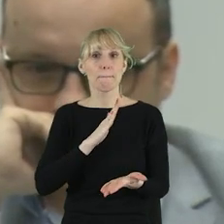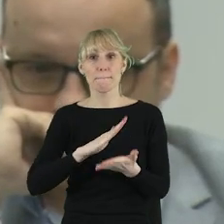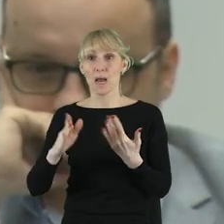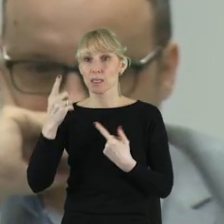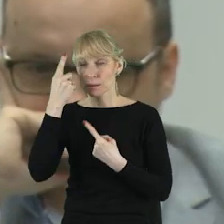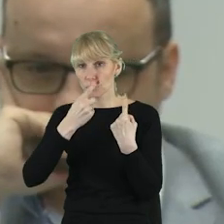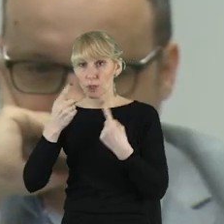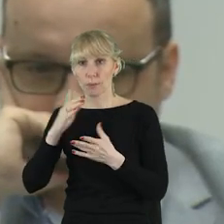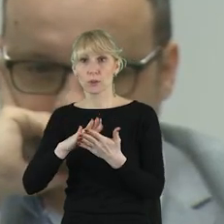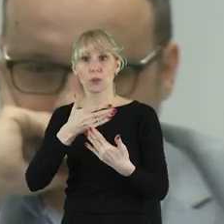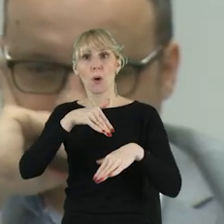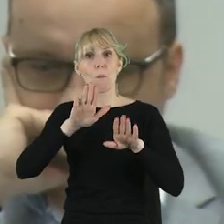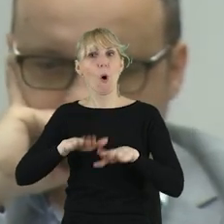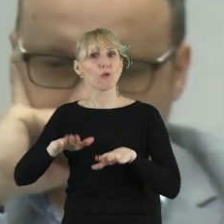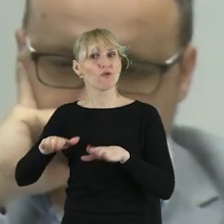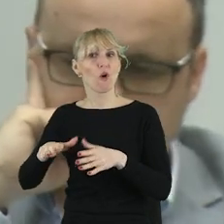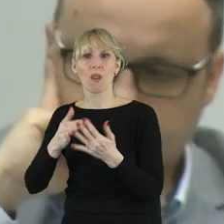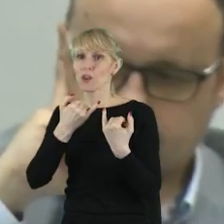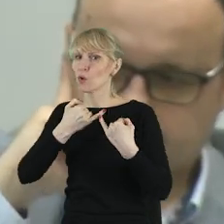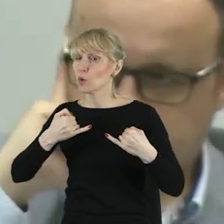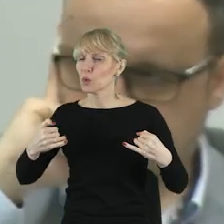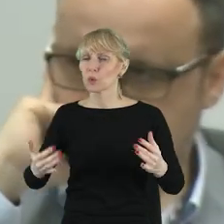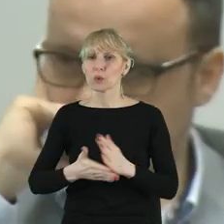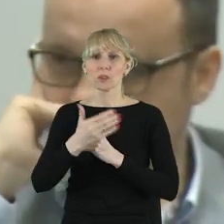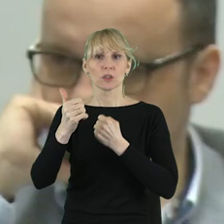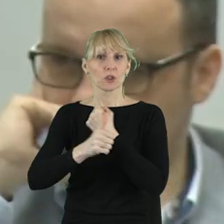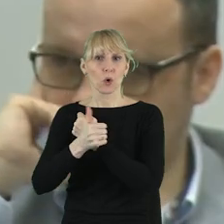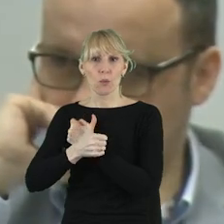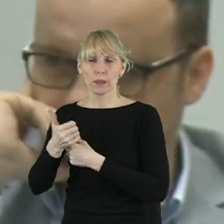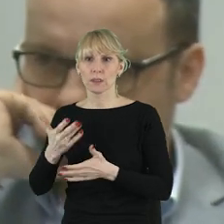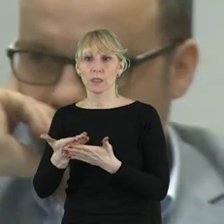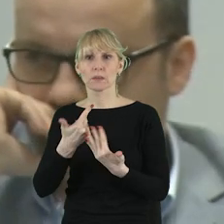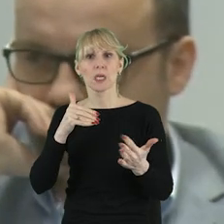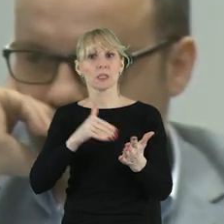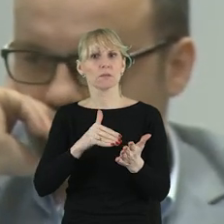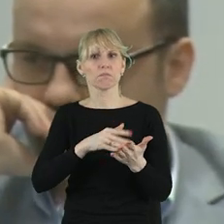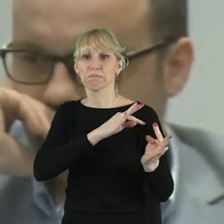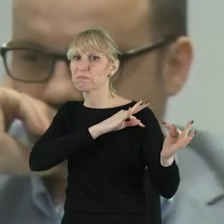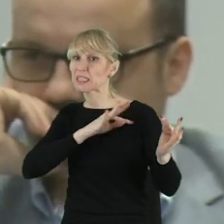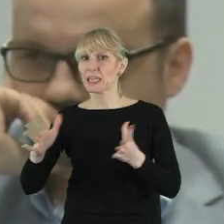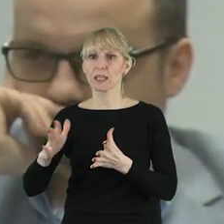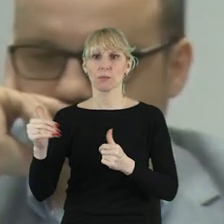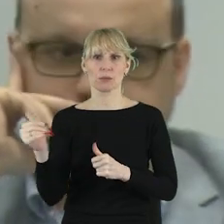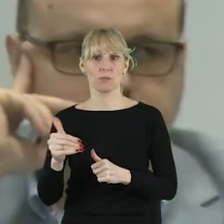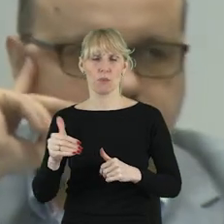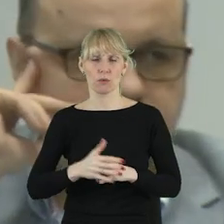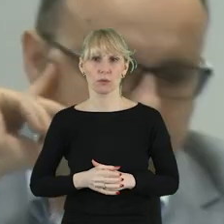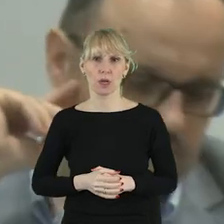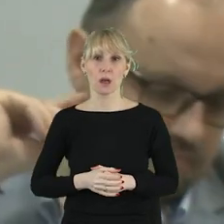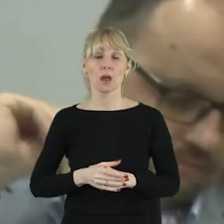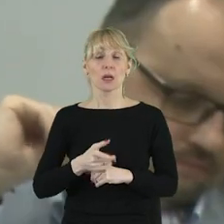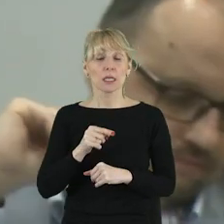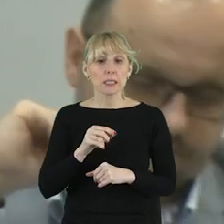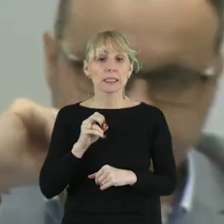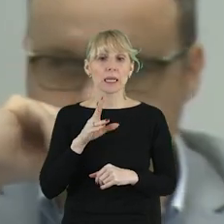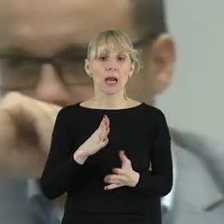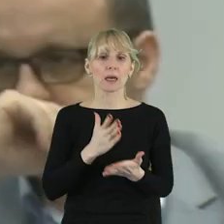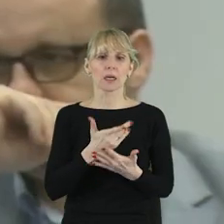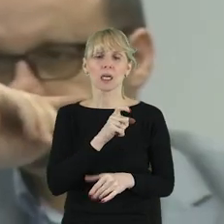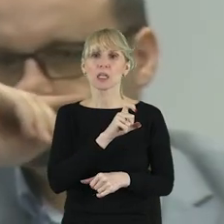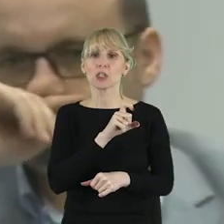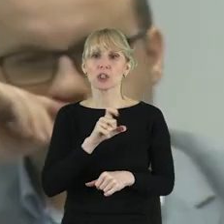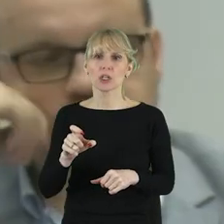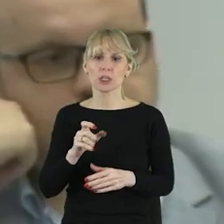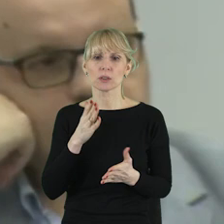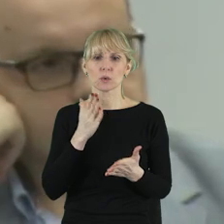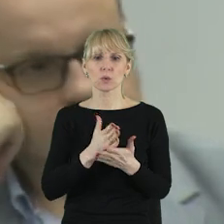trybie natychmiastowym, pilnym przeprowadzić. Choć i tak uważam, że czas, który upłynął od